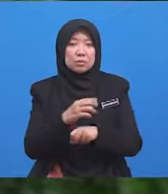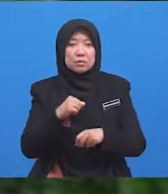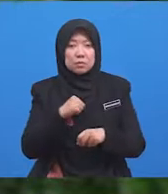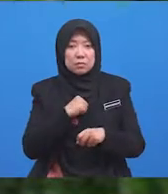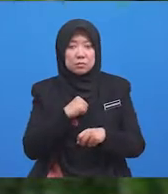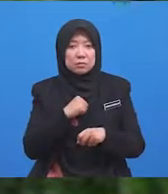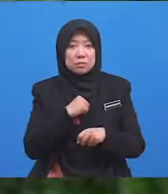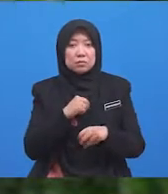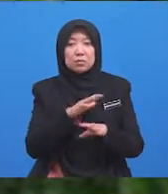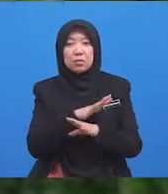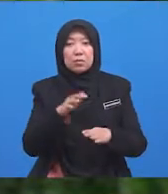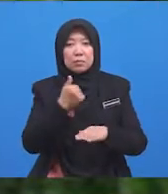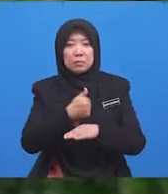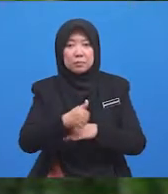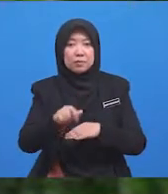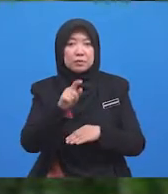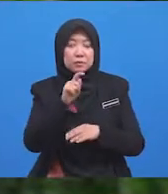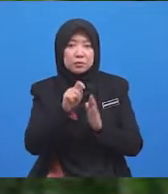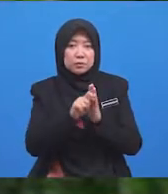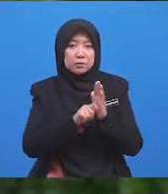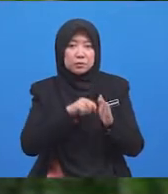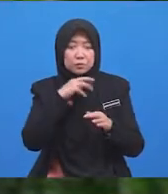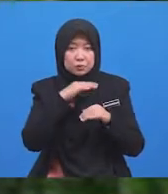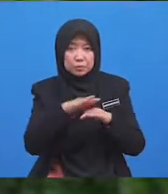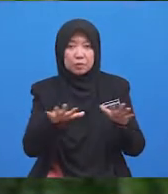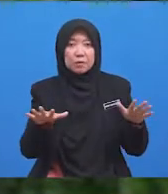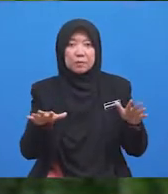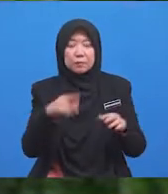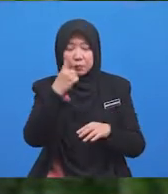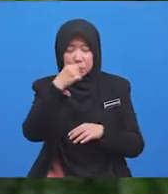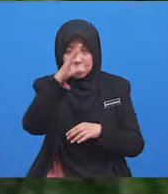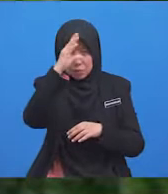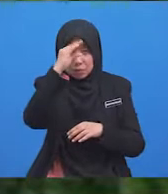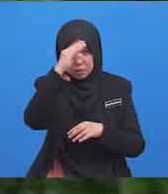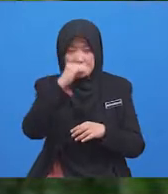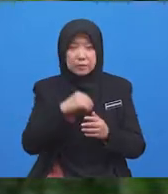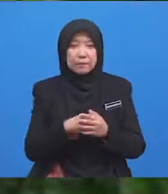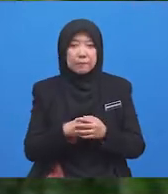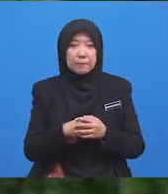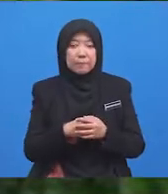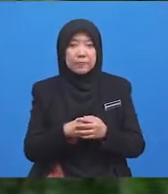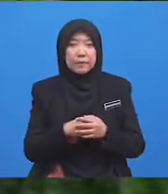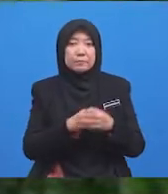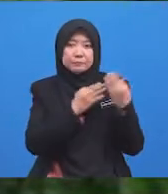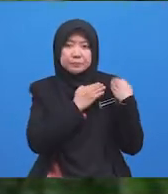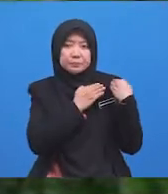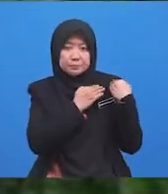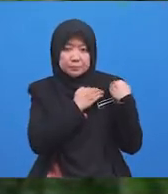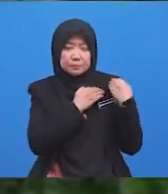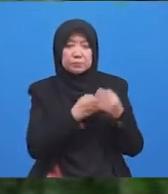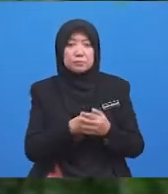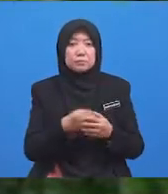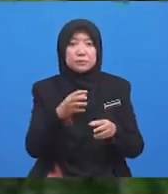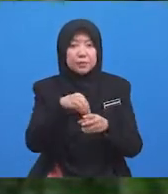biarkan merubah diri Anda tercemar bagi kaum lelaki pula Anda juga turut bertanggung jawab